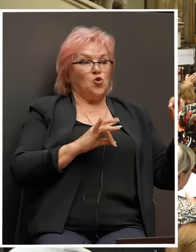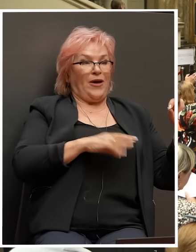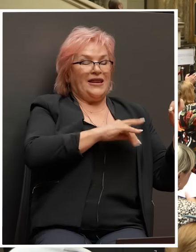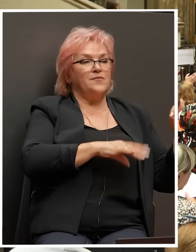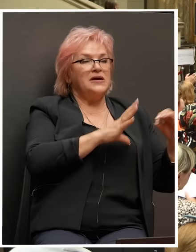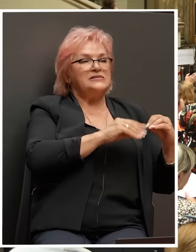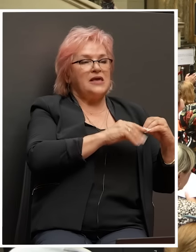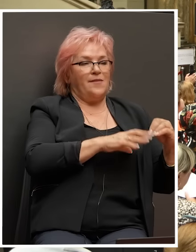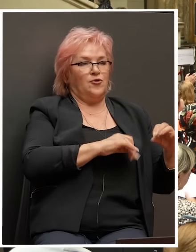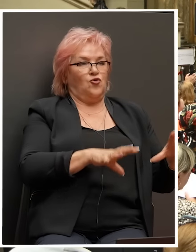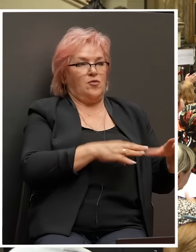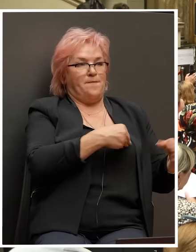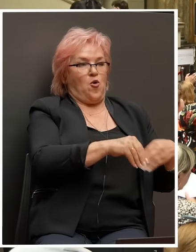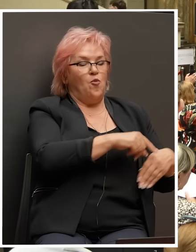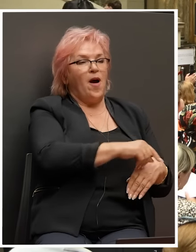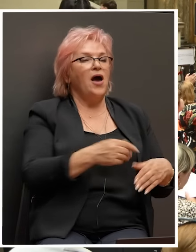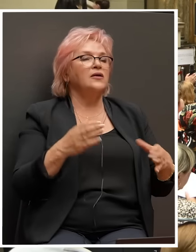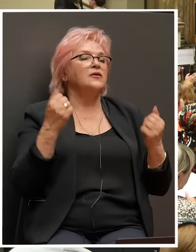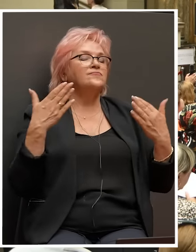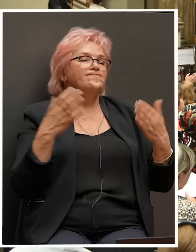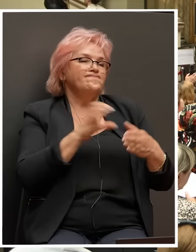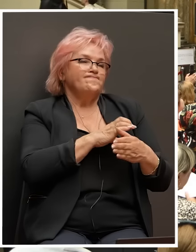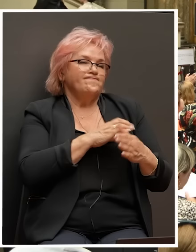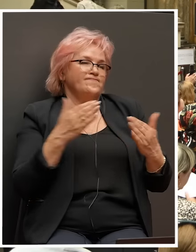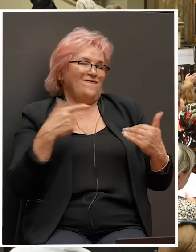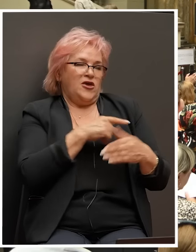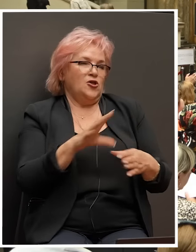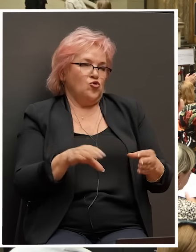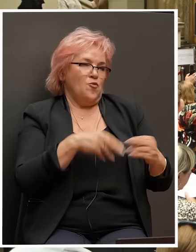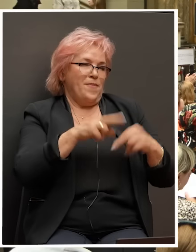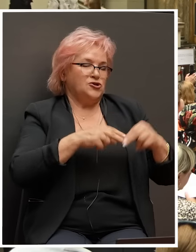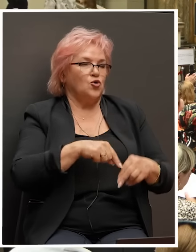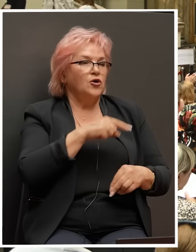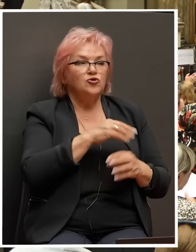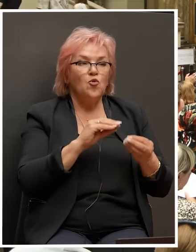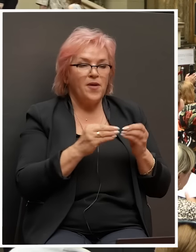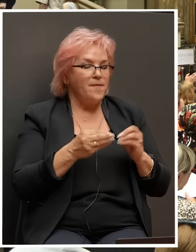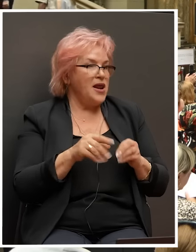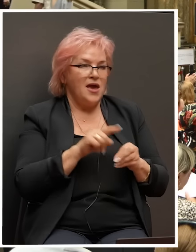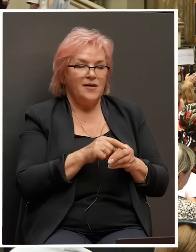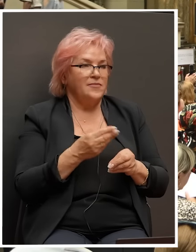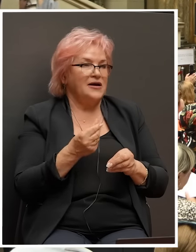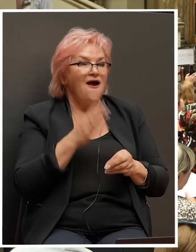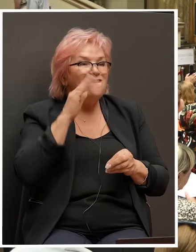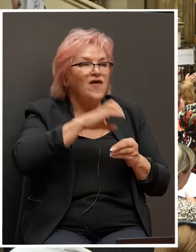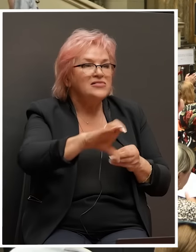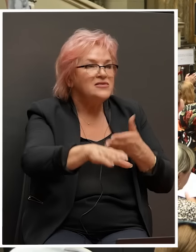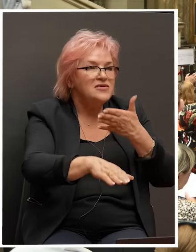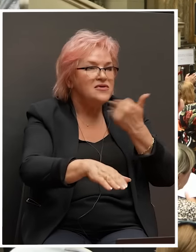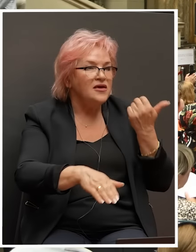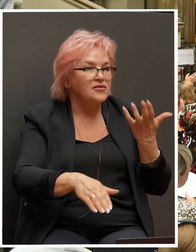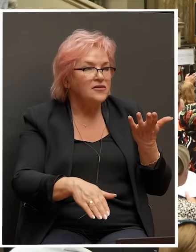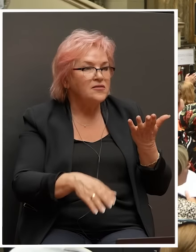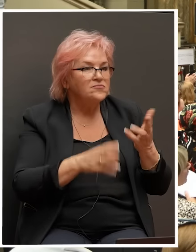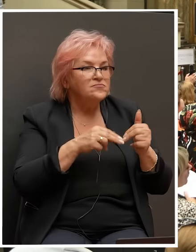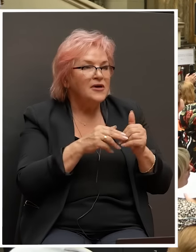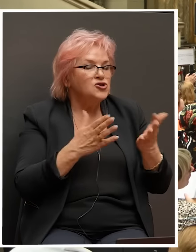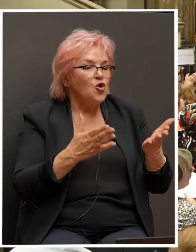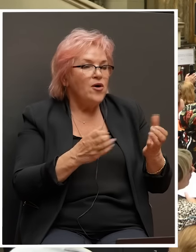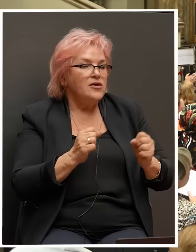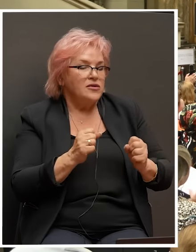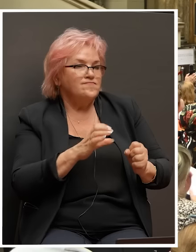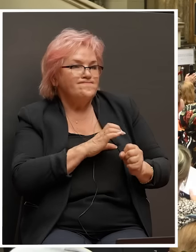чтобы построить там свою виллу. Но проблема с землей на востоке Рима и виллой там состоит все в том же. Нет воды.